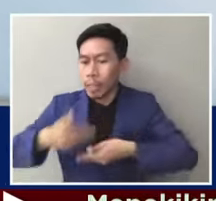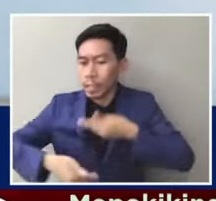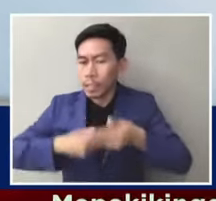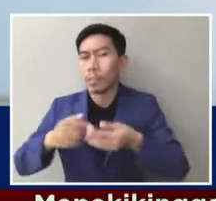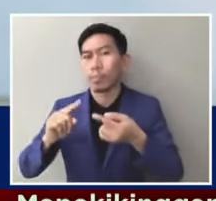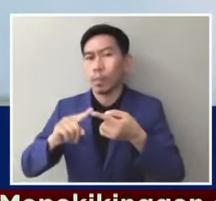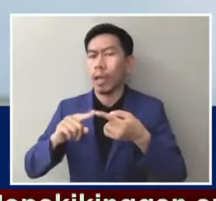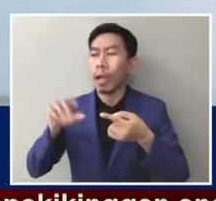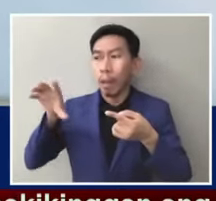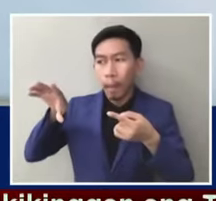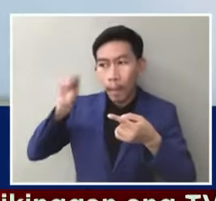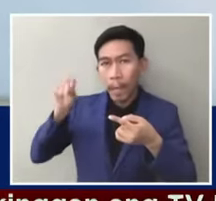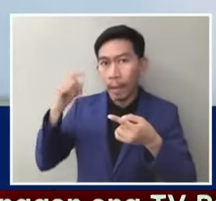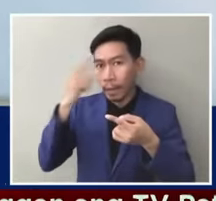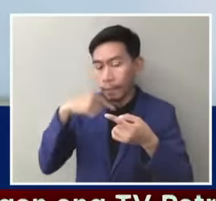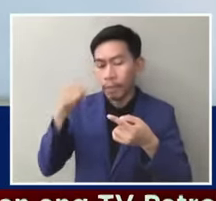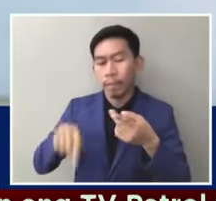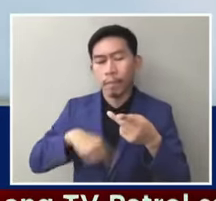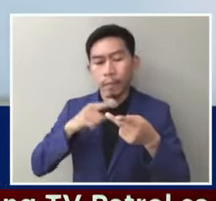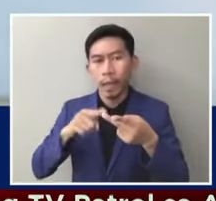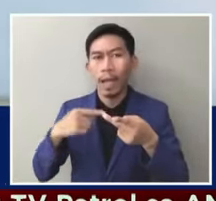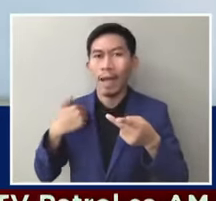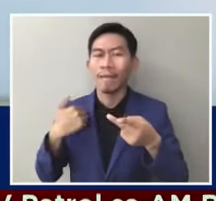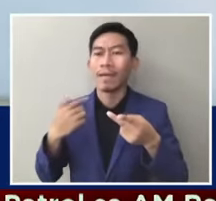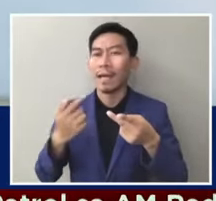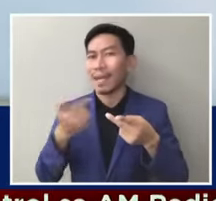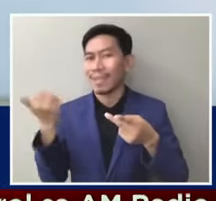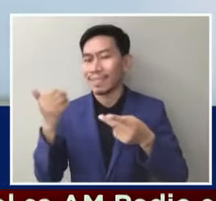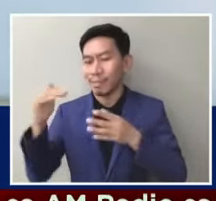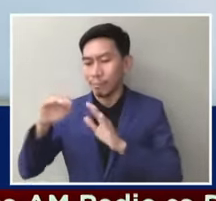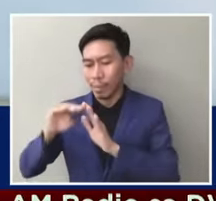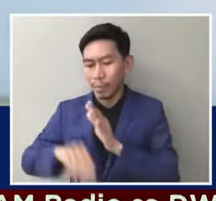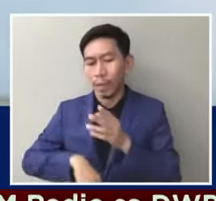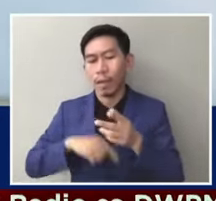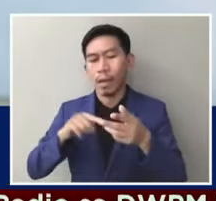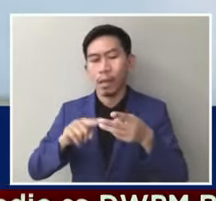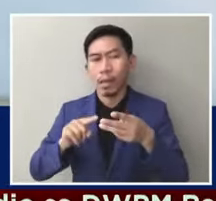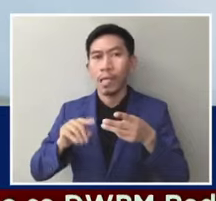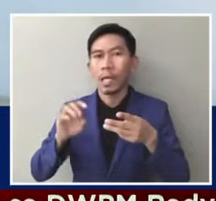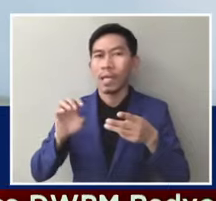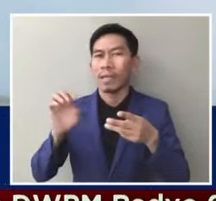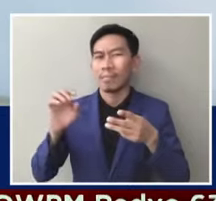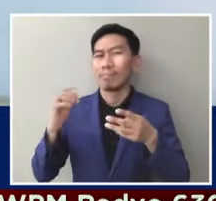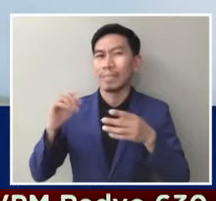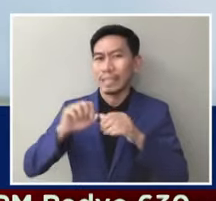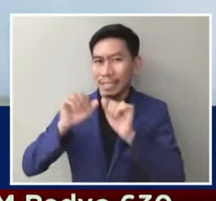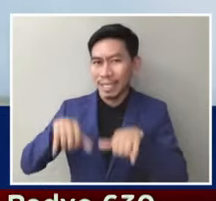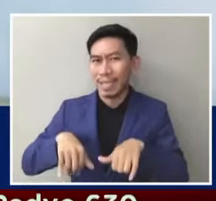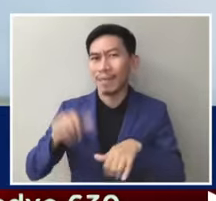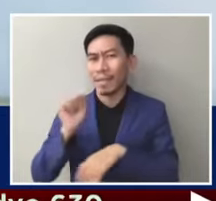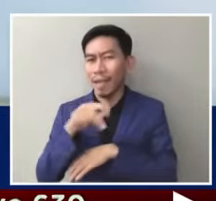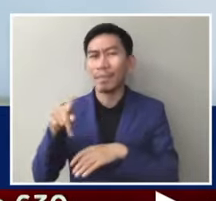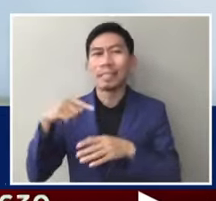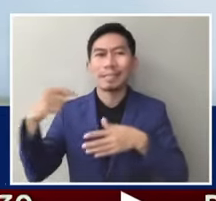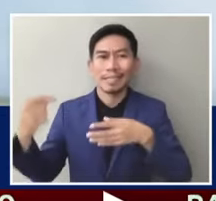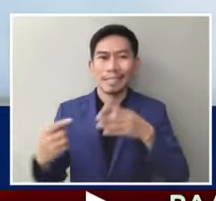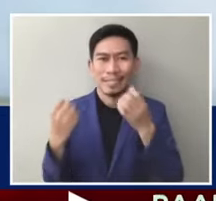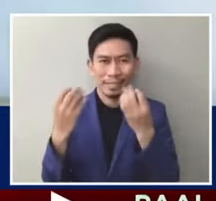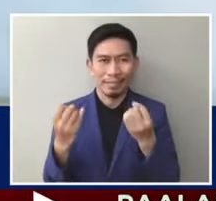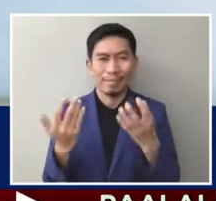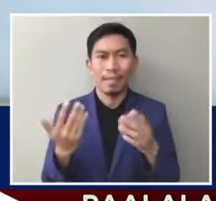tayong mga ibang databases, meron po tayong SIRAS, meron po tayong e-warrant, e-rogue, And meron po tayong mga